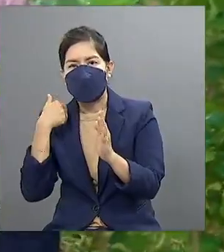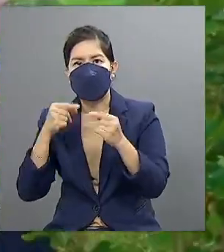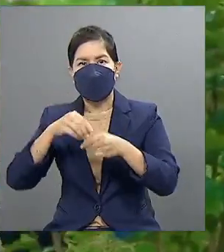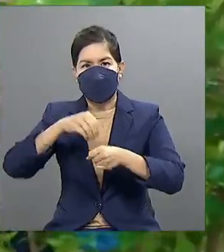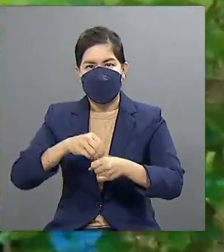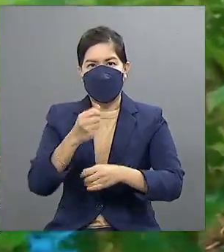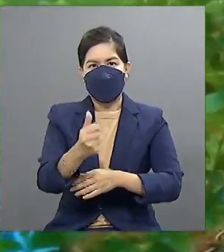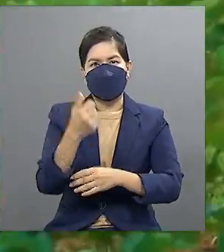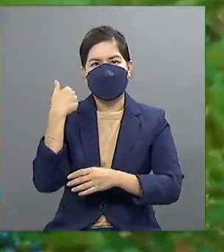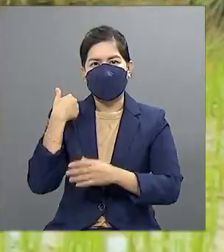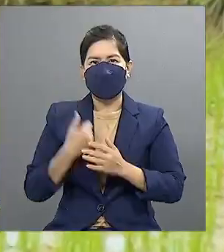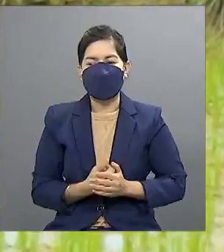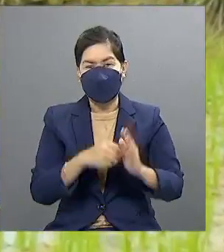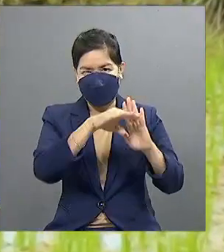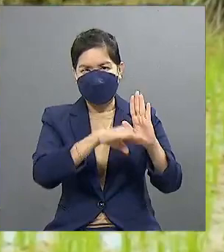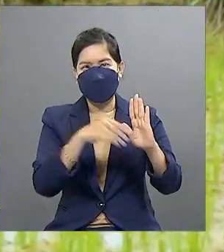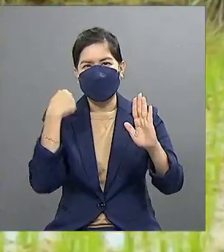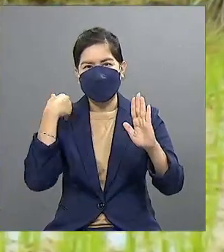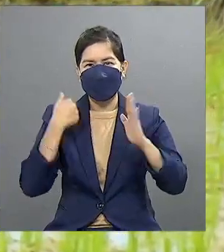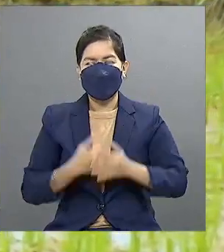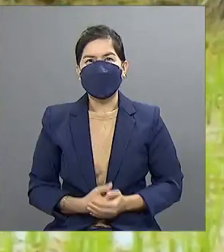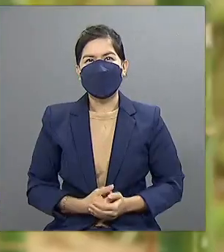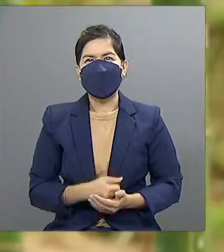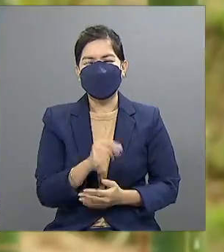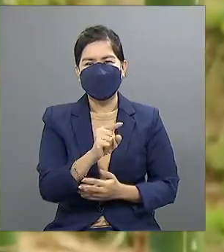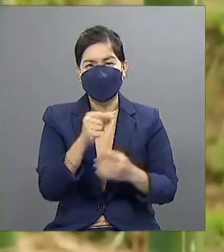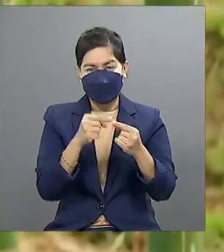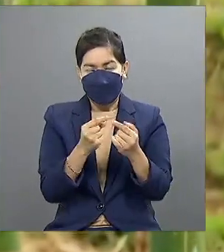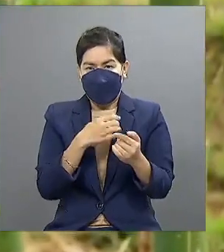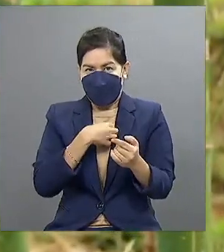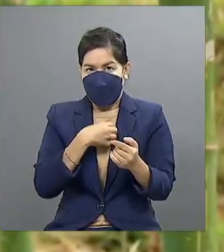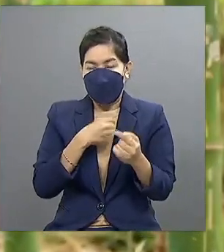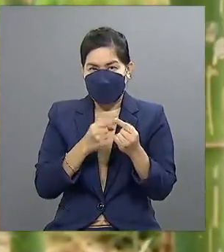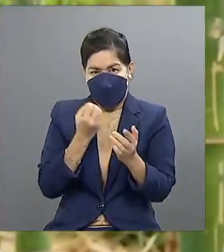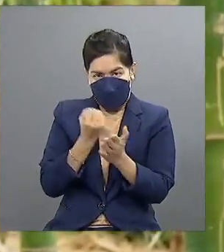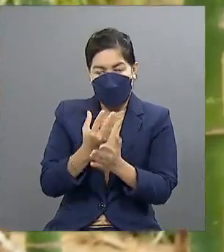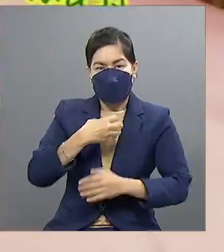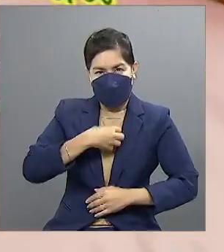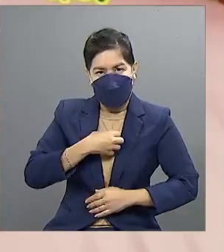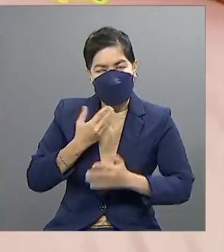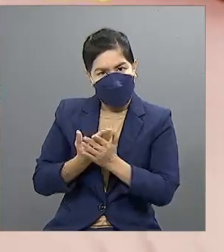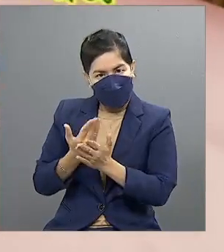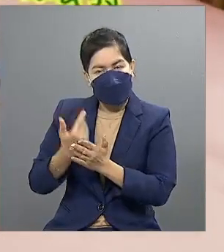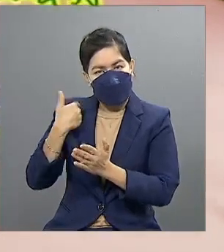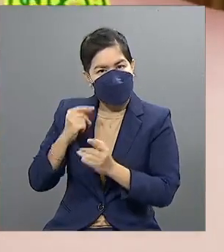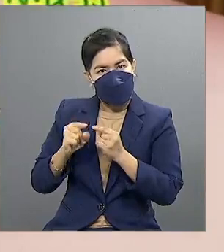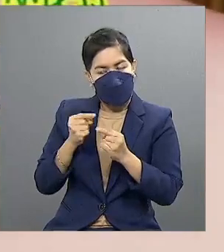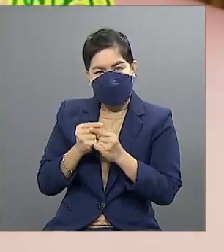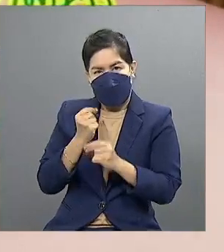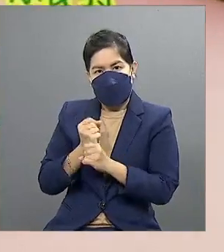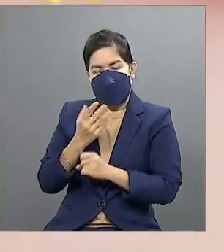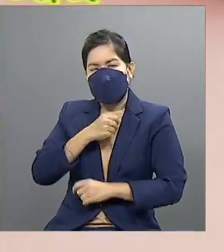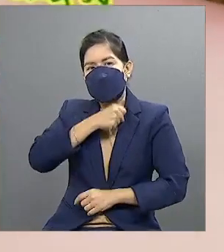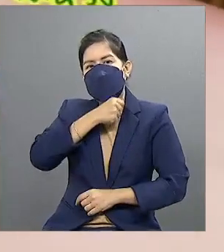ก่อนหน้านี้ที่เข้ามาเนี่ยเพราะเราอยากได้อยากรวยอยากมีนะฮะแต่ไม่ทำอะไรเลยก็เลยหันไปค้าย